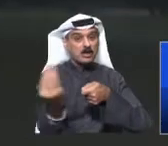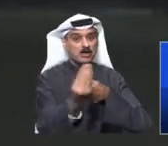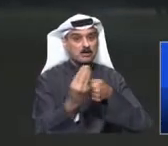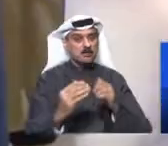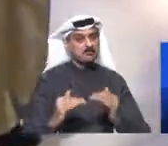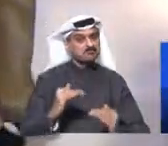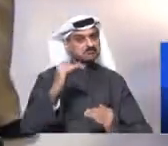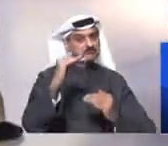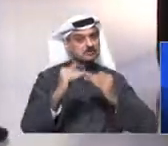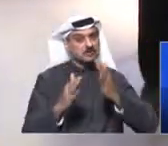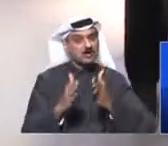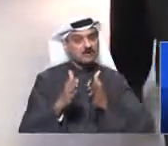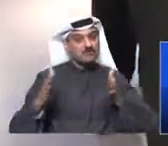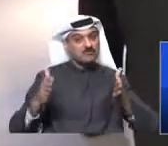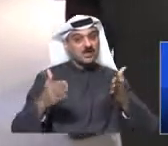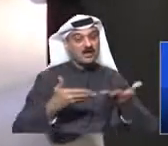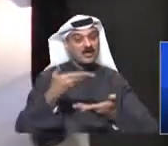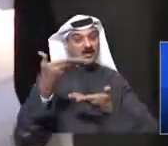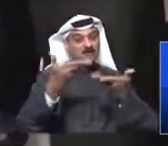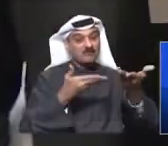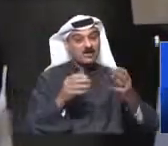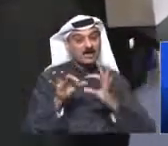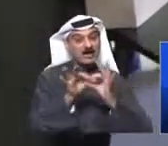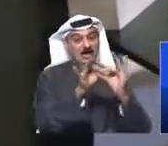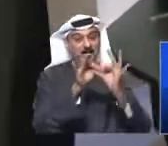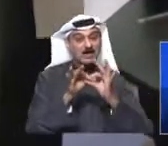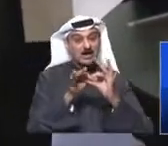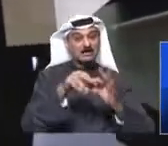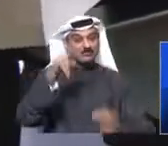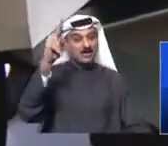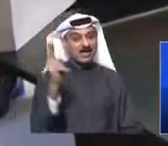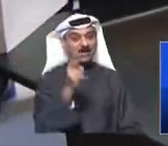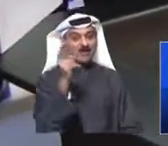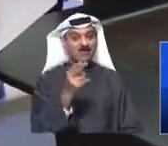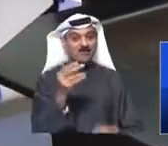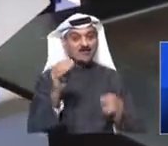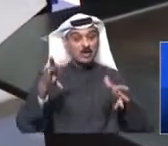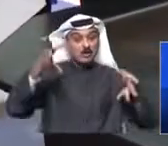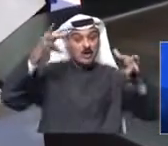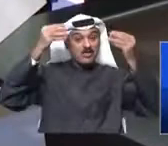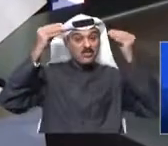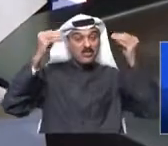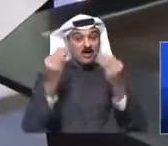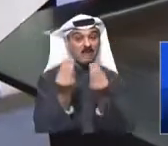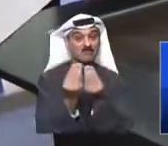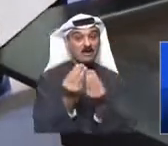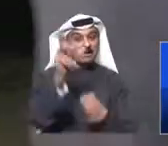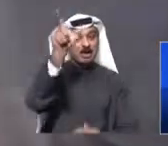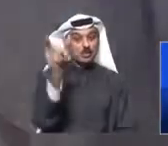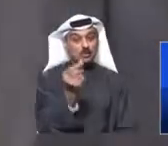والتوسع في العلاقات الثقافية والفنية والتراثية الوطيدة بين البلدين الصديقين.